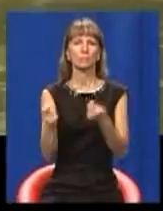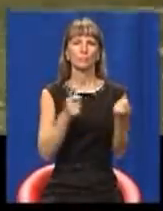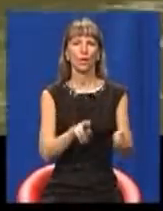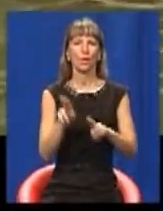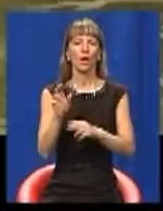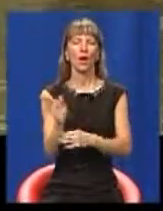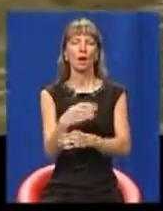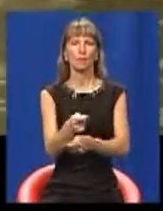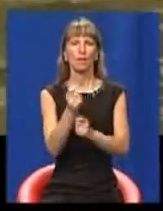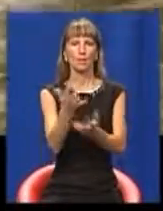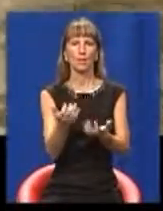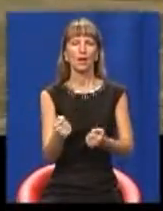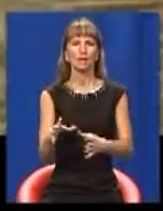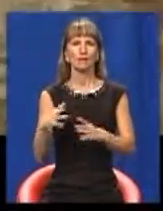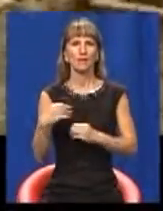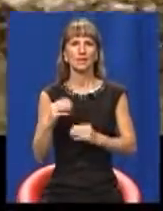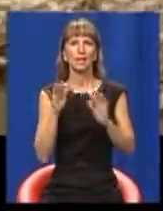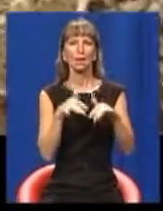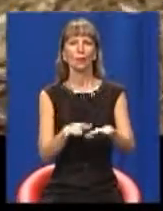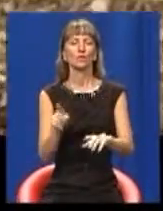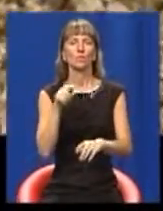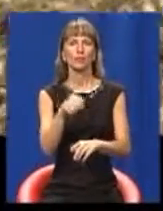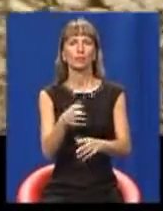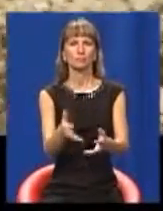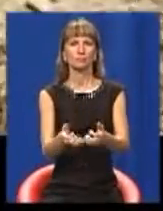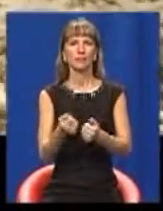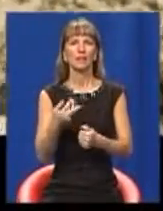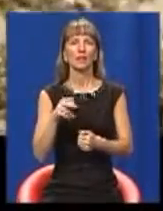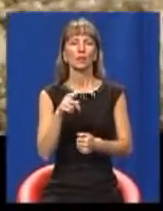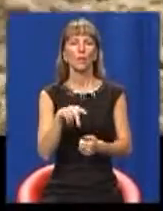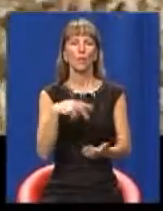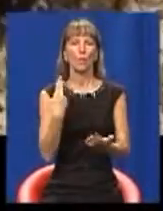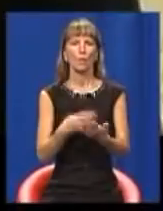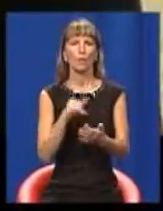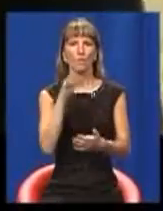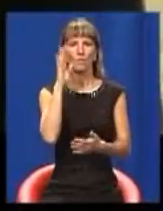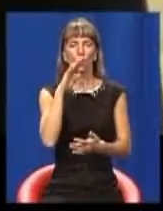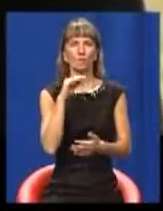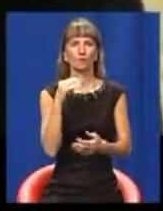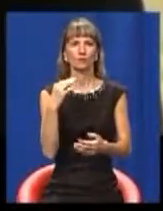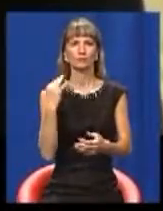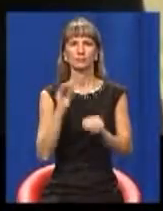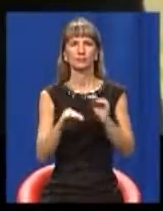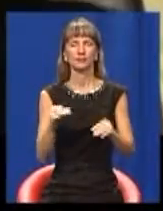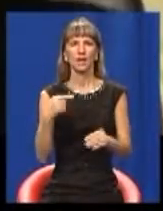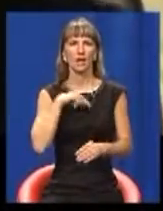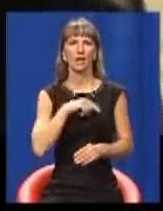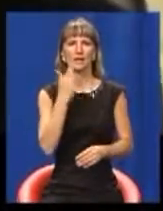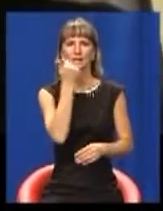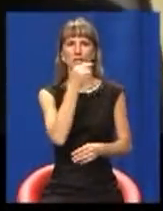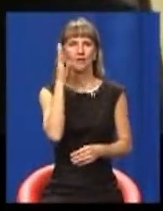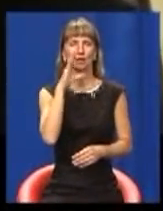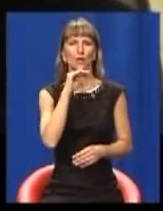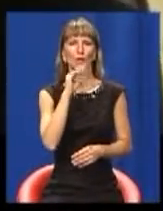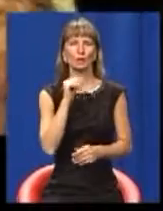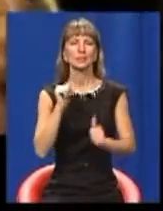А рибалки брали її з собою на море, щоб та діставала для них впали у воду предмети. Характер іспанської водяної